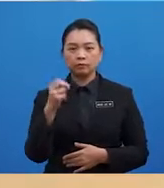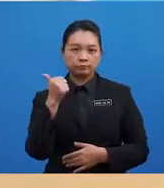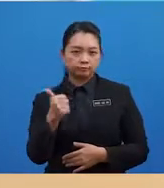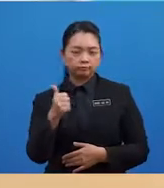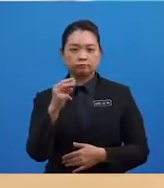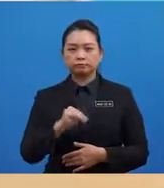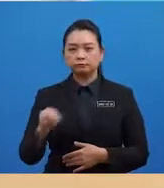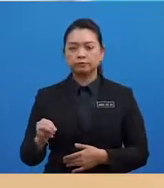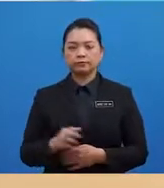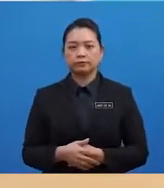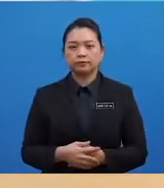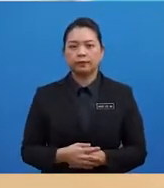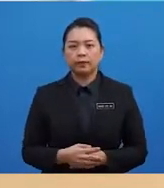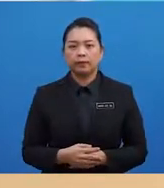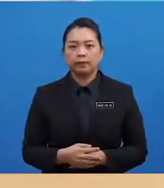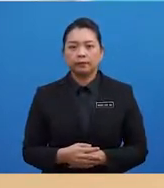Bagus anak murid cikgu.